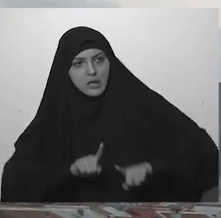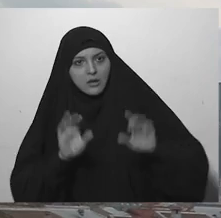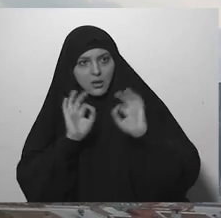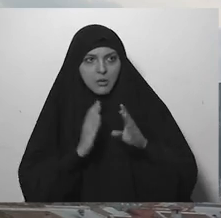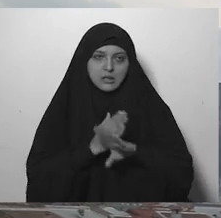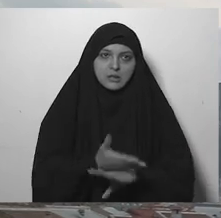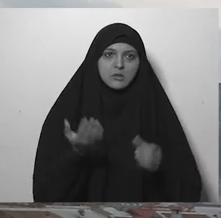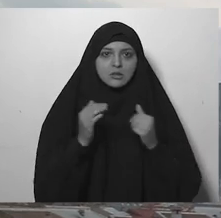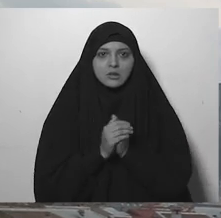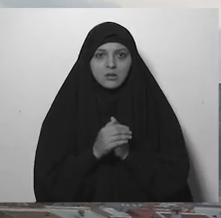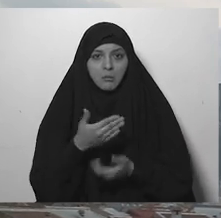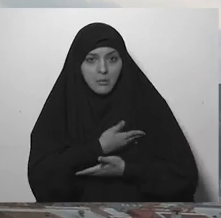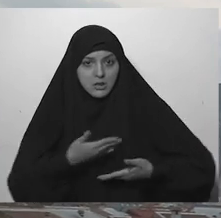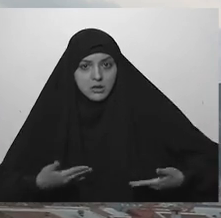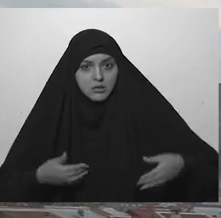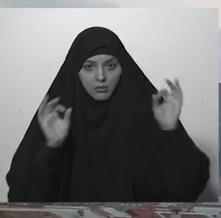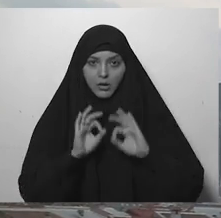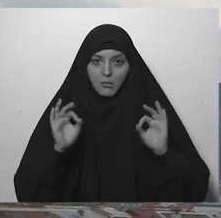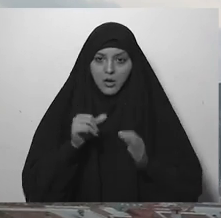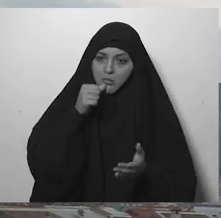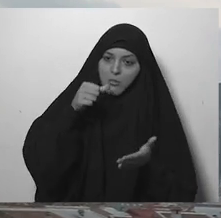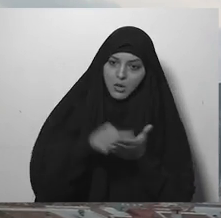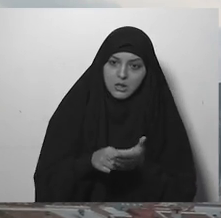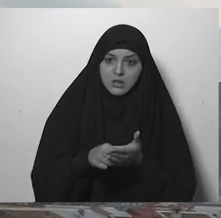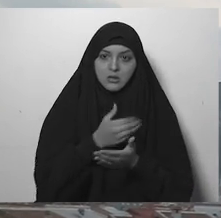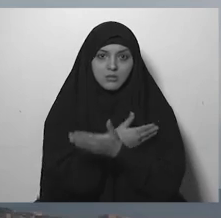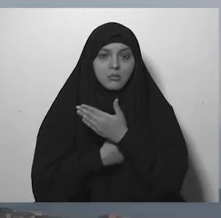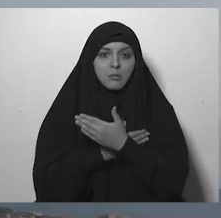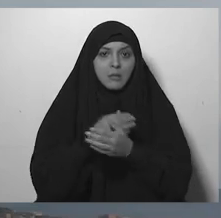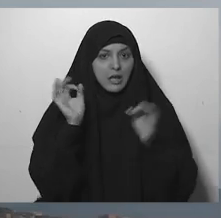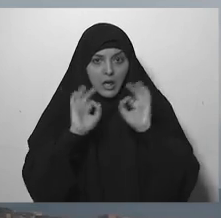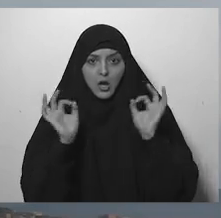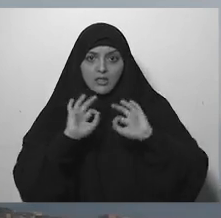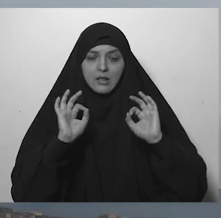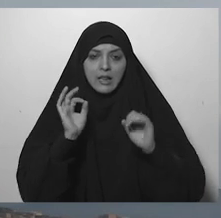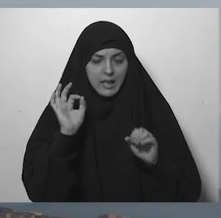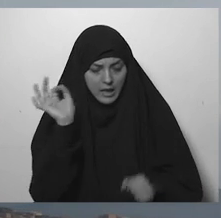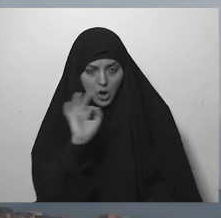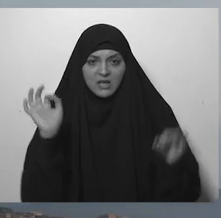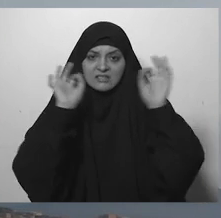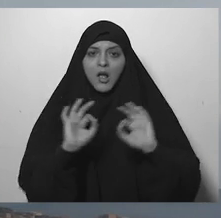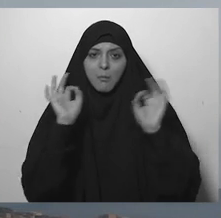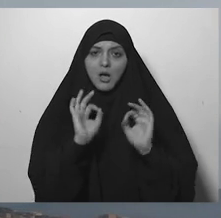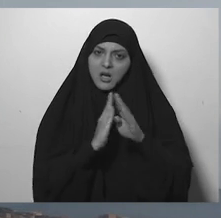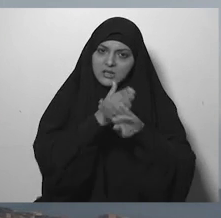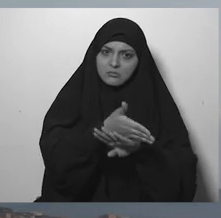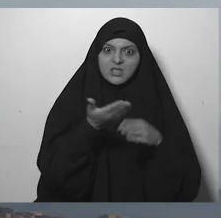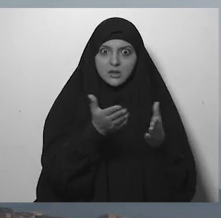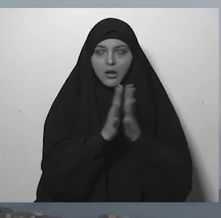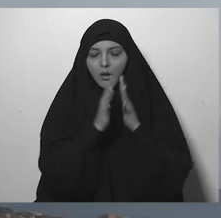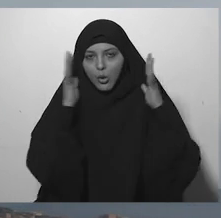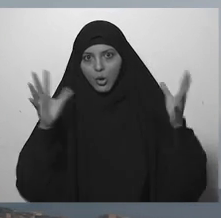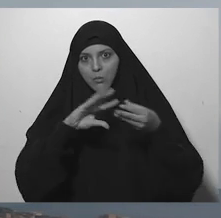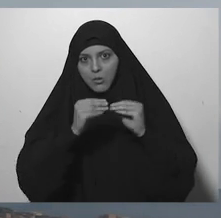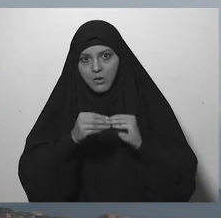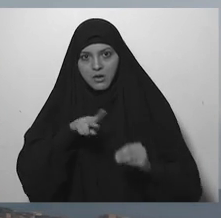de l'État, les mairies, les postes, les établissements scolaires, ils n'ont pas vraiment d'accessibilité. Et ça,